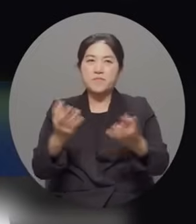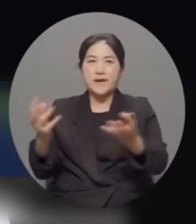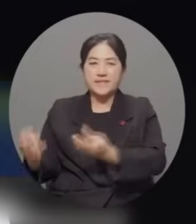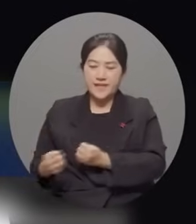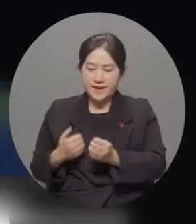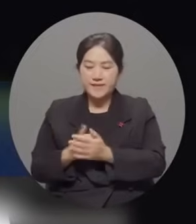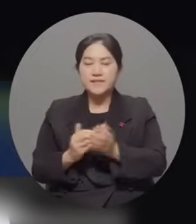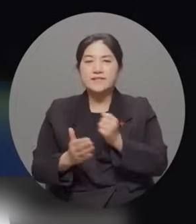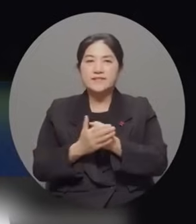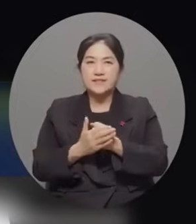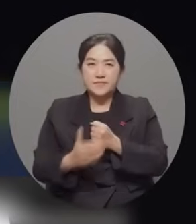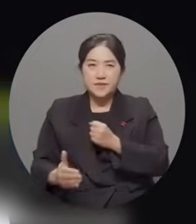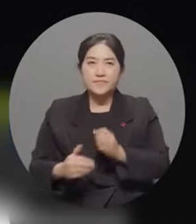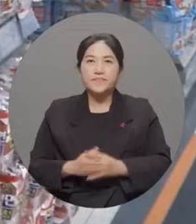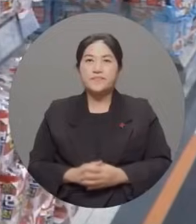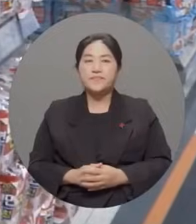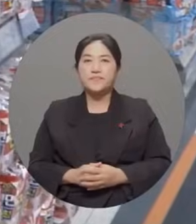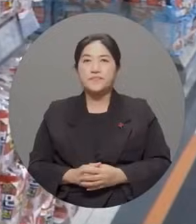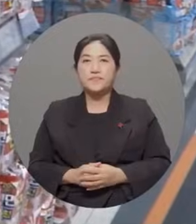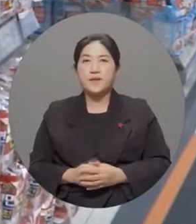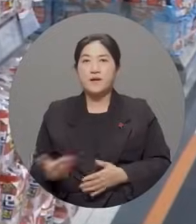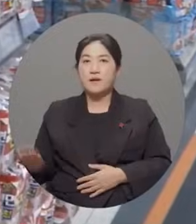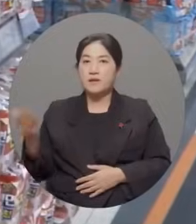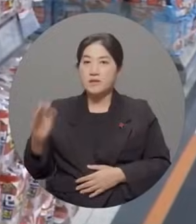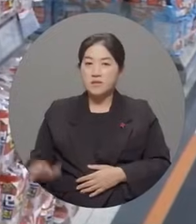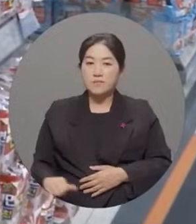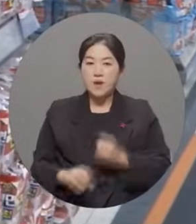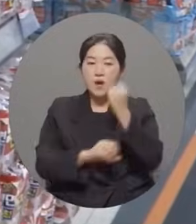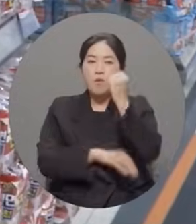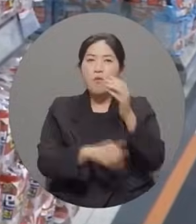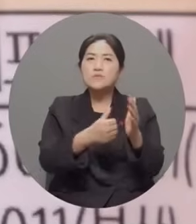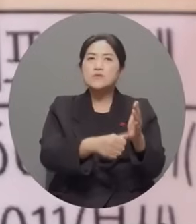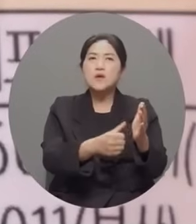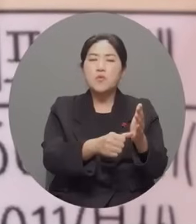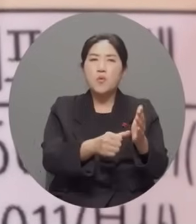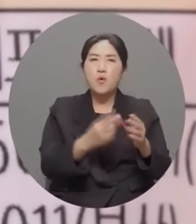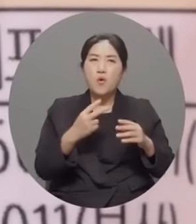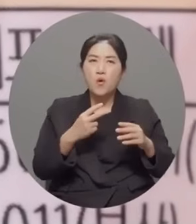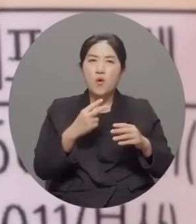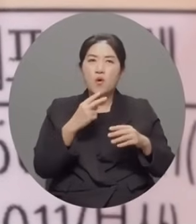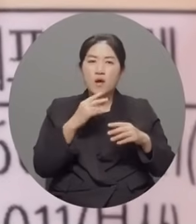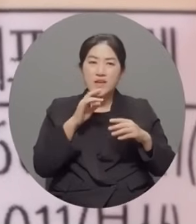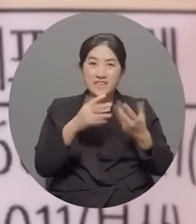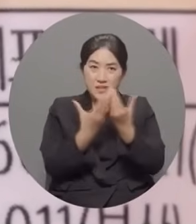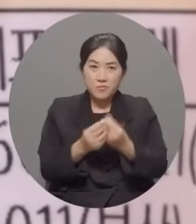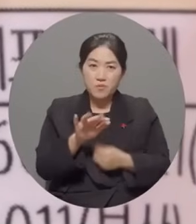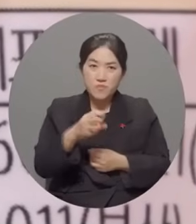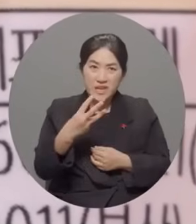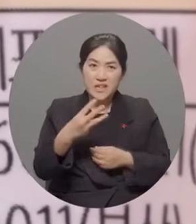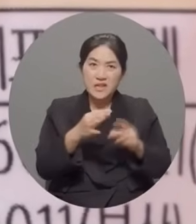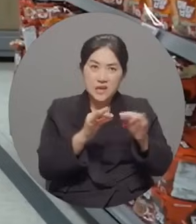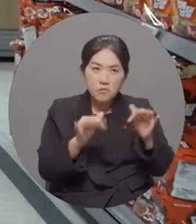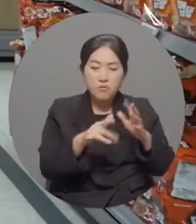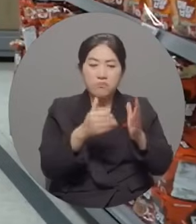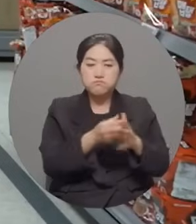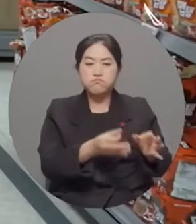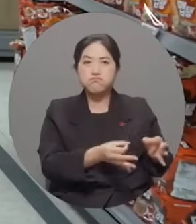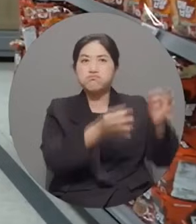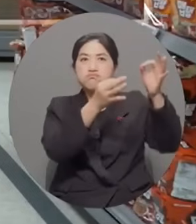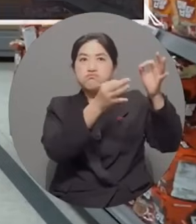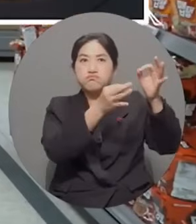많다. 그런 차원에서. 하지만 원자재 가격이 오르는 상황에서 언제까지 가격을 억누르긴 쉽지